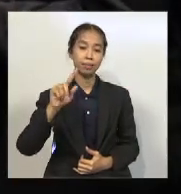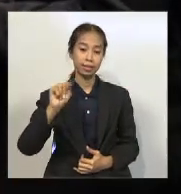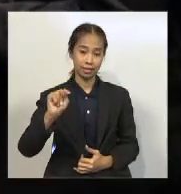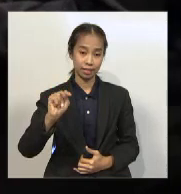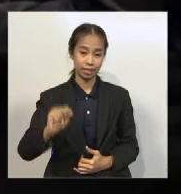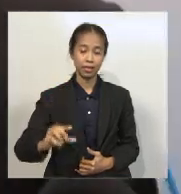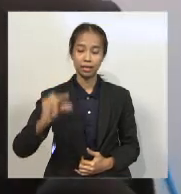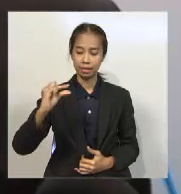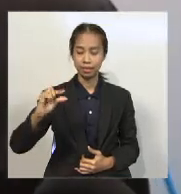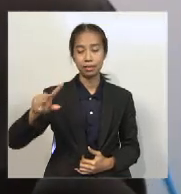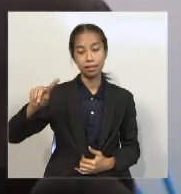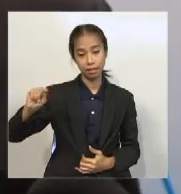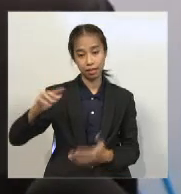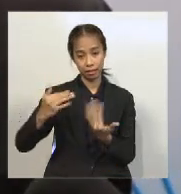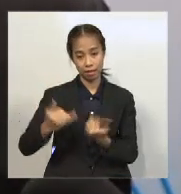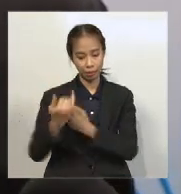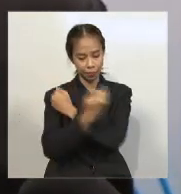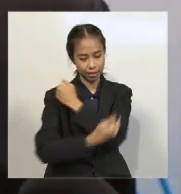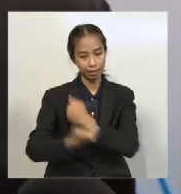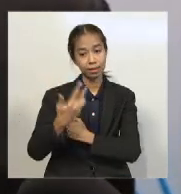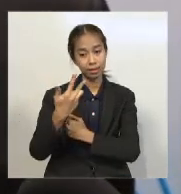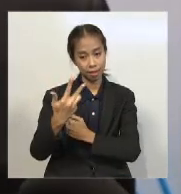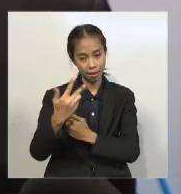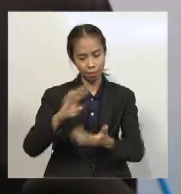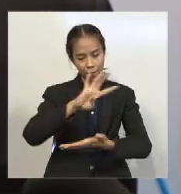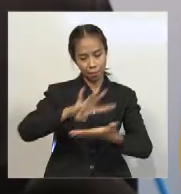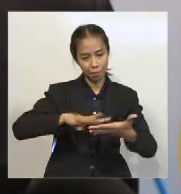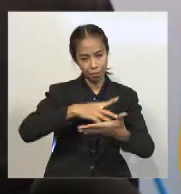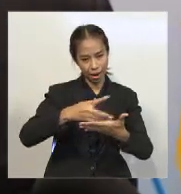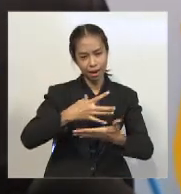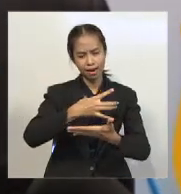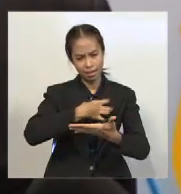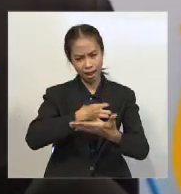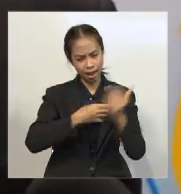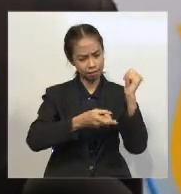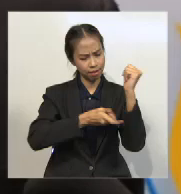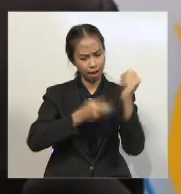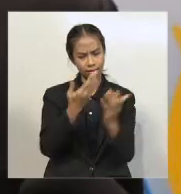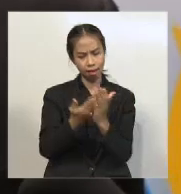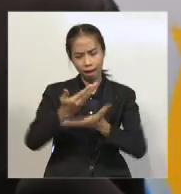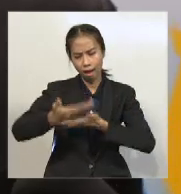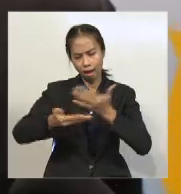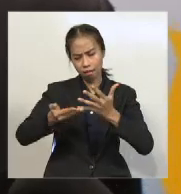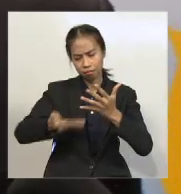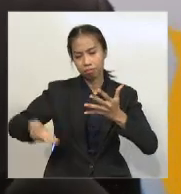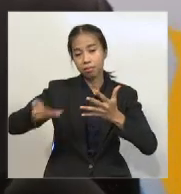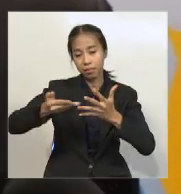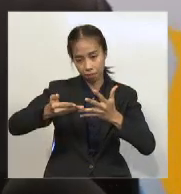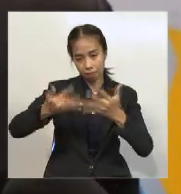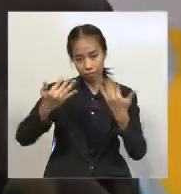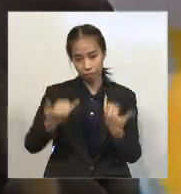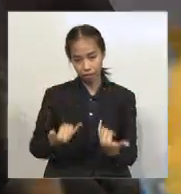ทยบอกว่าทั้ง3ประเทศมีนโยบายในการยกระดับราคายางร่วมกันเนื่องจากในพื้นที่โครง